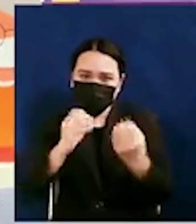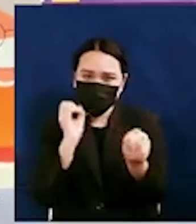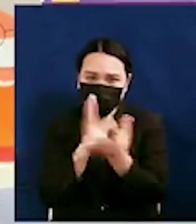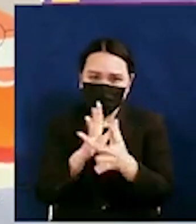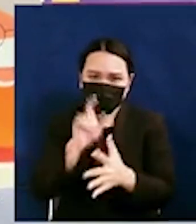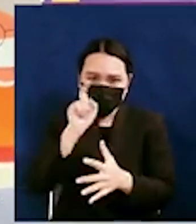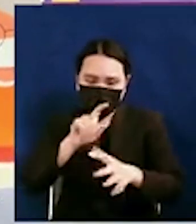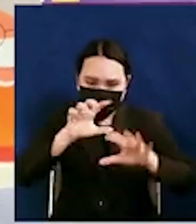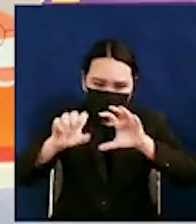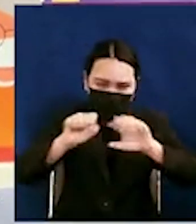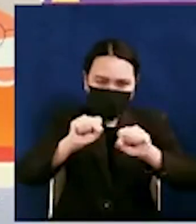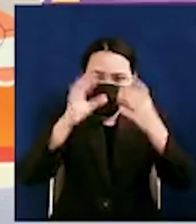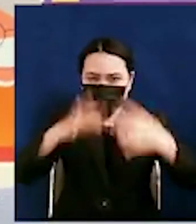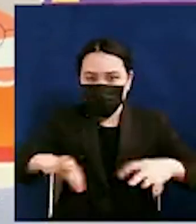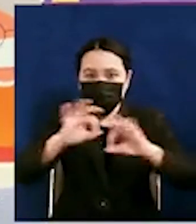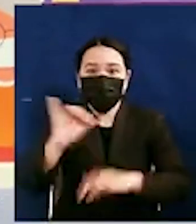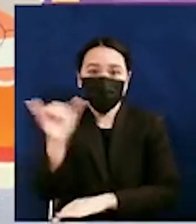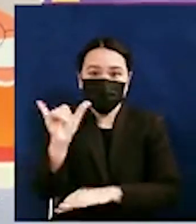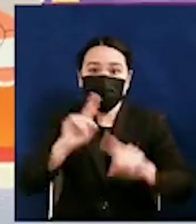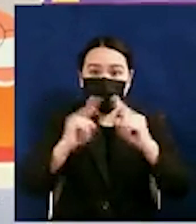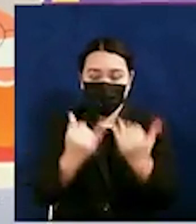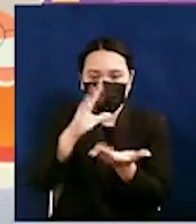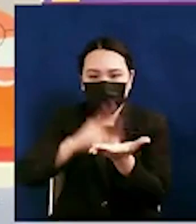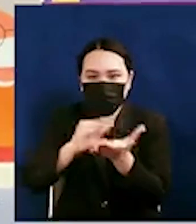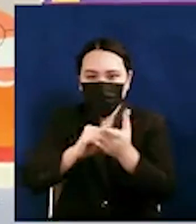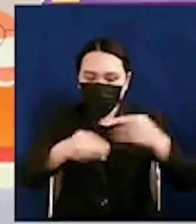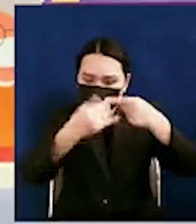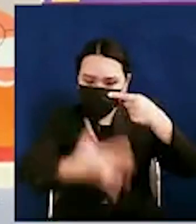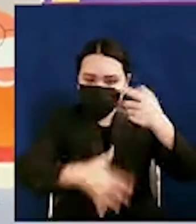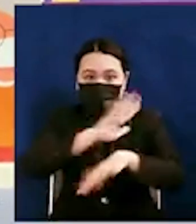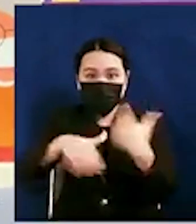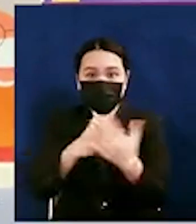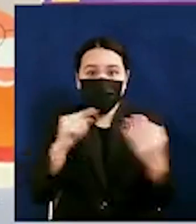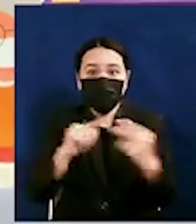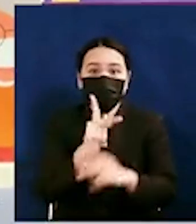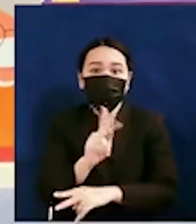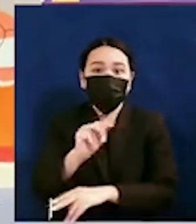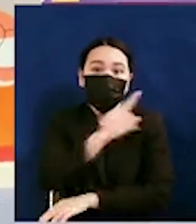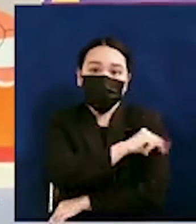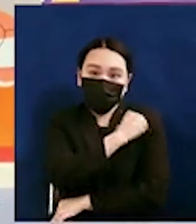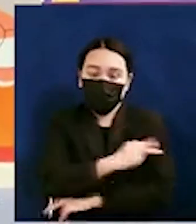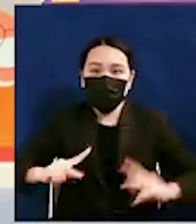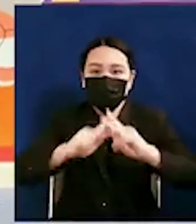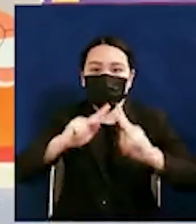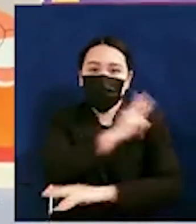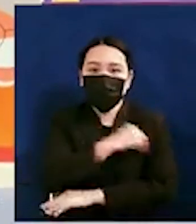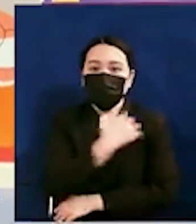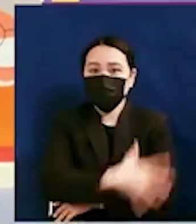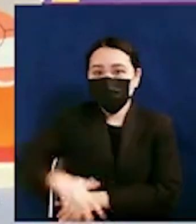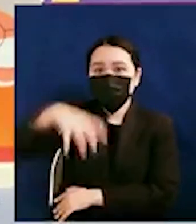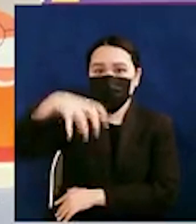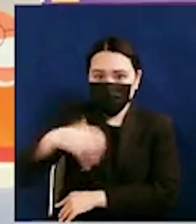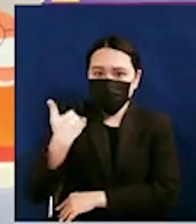เป็นพิเศษแต่อย่างใดแต่ว่าในข้อมูลที่มีทั้งหมดเนี่ยอยู่ที่กรมวิทยาศาสตร์การแพทย์กระทรวงสาธารณสุขมีอยู่ทั้งหมดอยู่แล้วนะครับก็ย้ำว่า